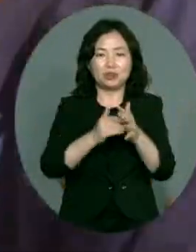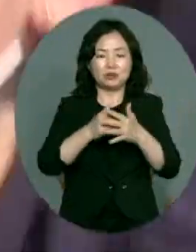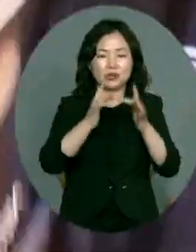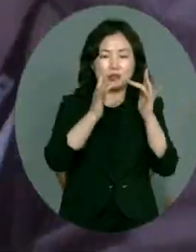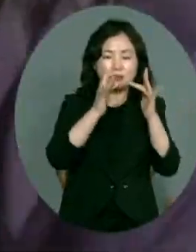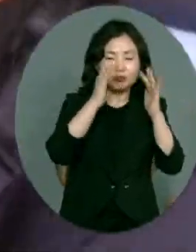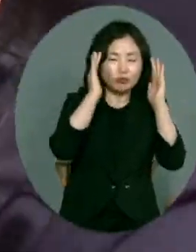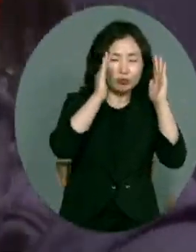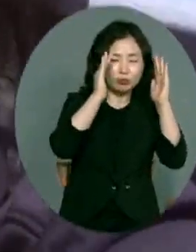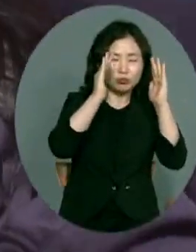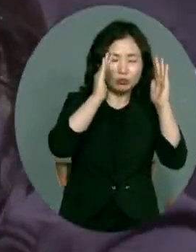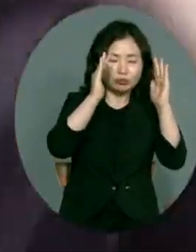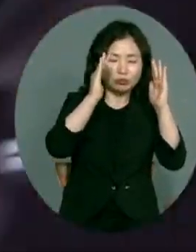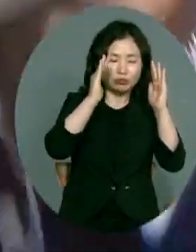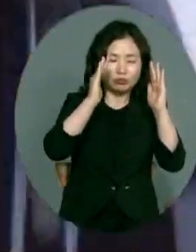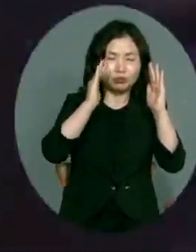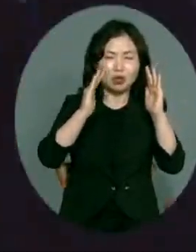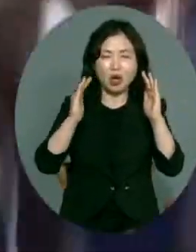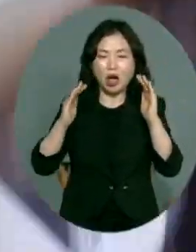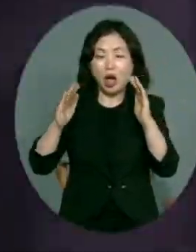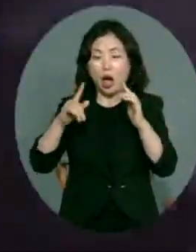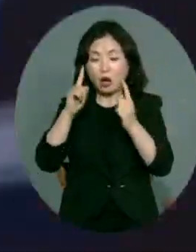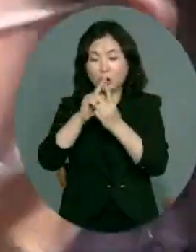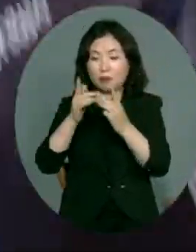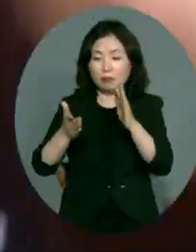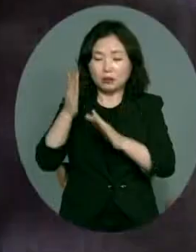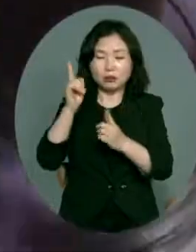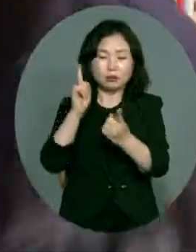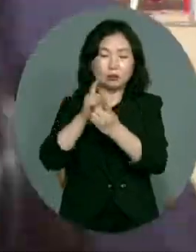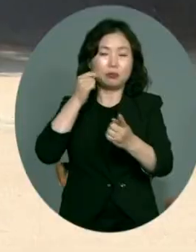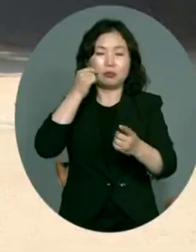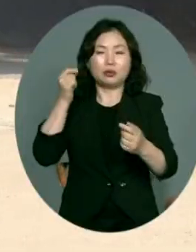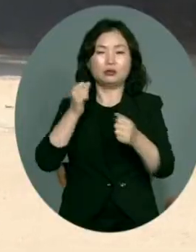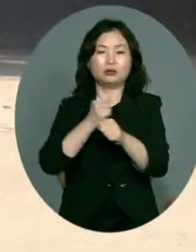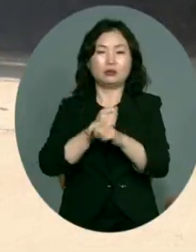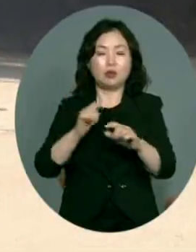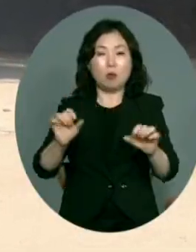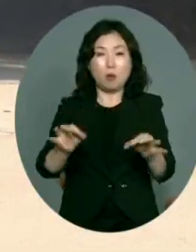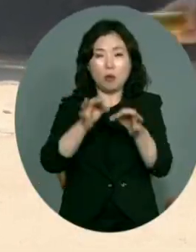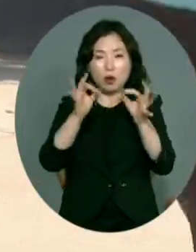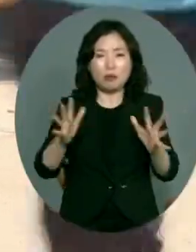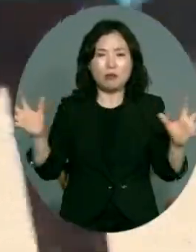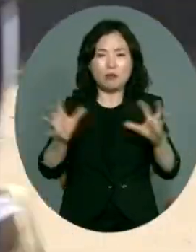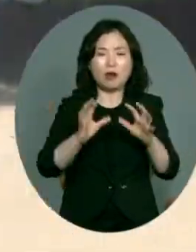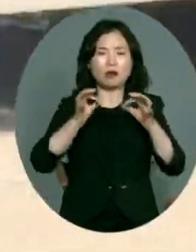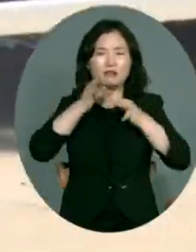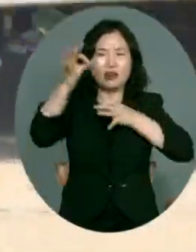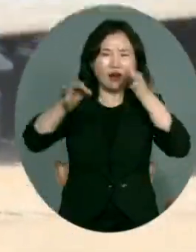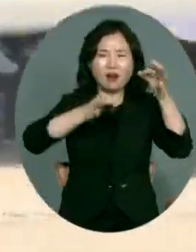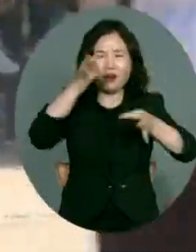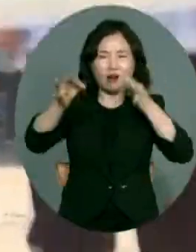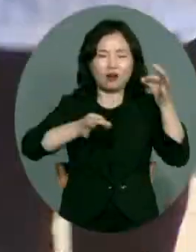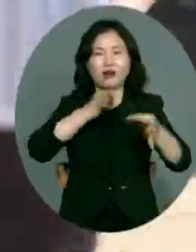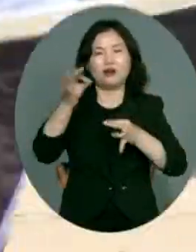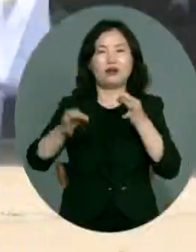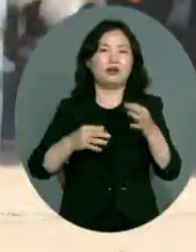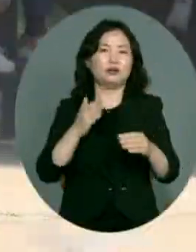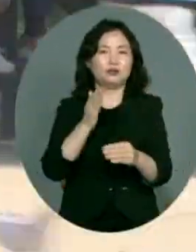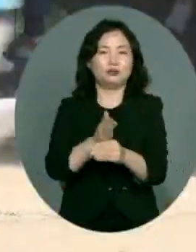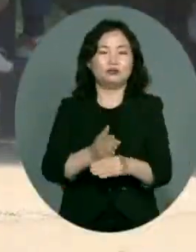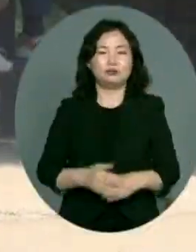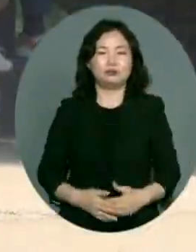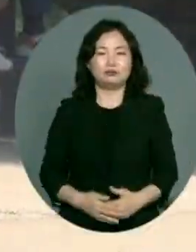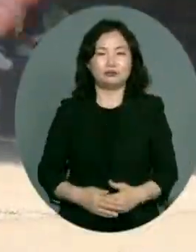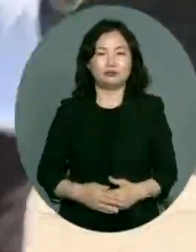수업을 합니다 학교에서 제대로 볼수 없었던 서로 배들과 함께 환호성을 지르며 체육 대회를 만끽합니다